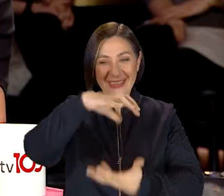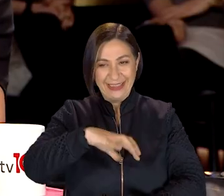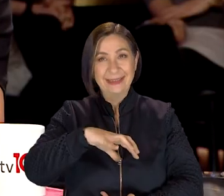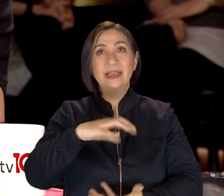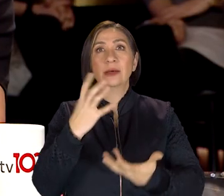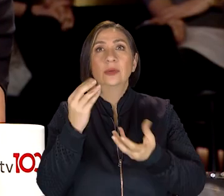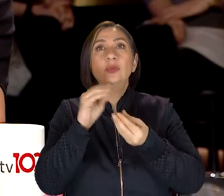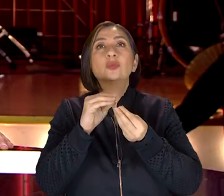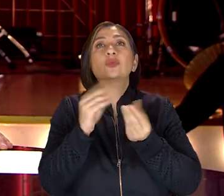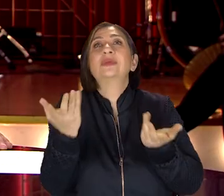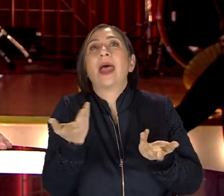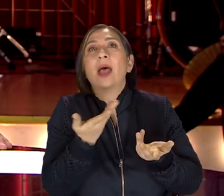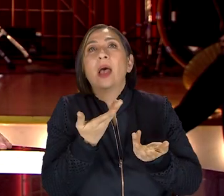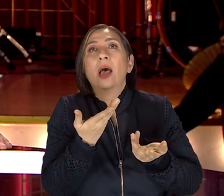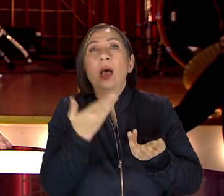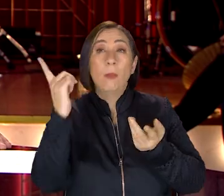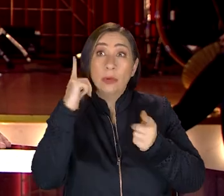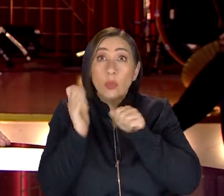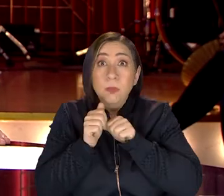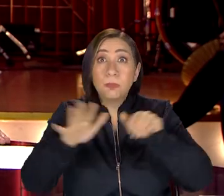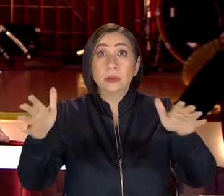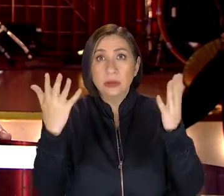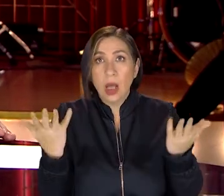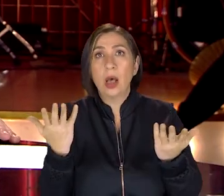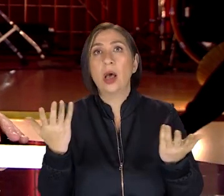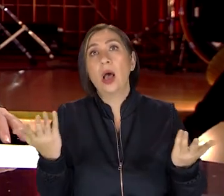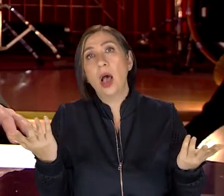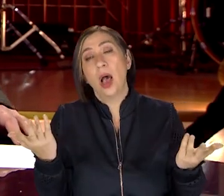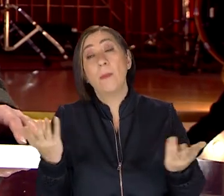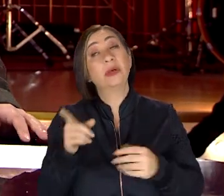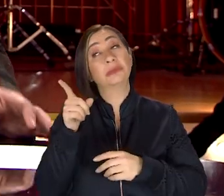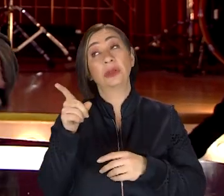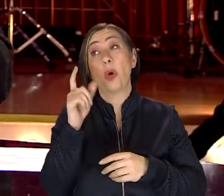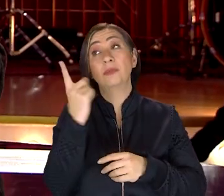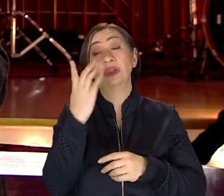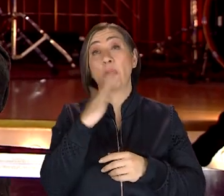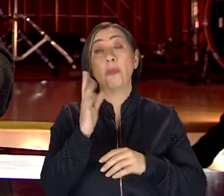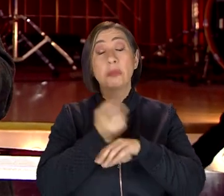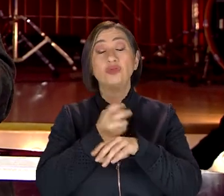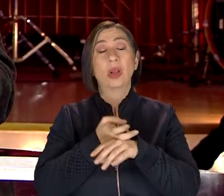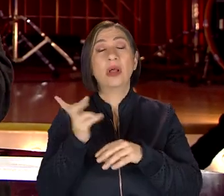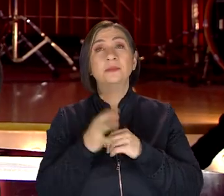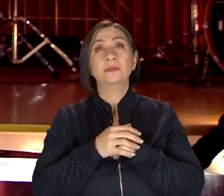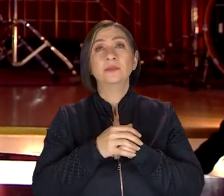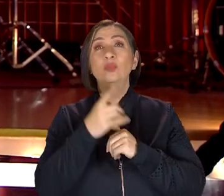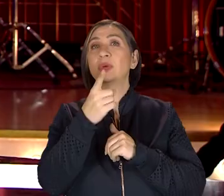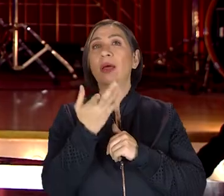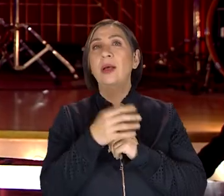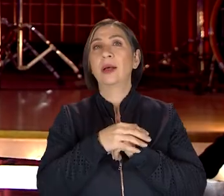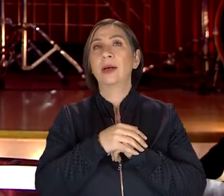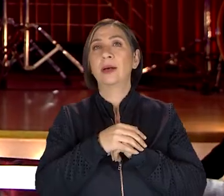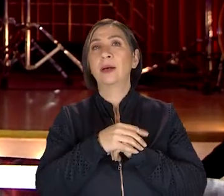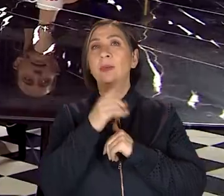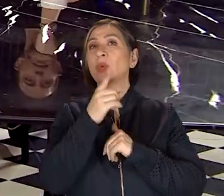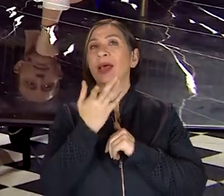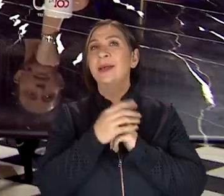Yani maksat sallamaksa değil mi? Ama sende hiç öyle bir şey yok maşallah. Bu abi. Ne?